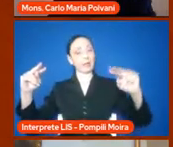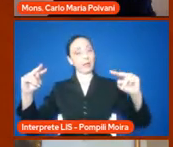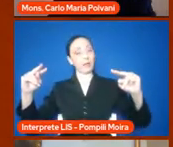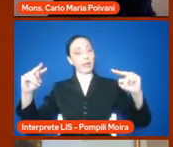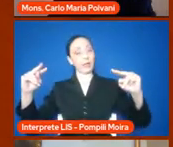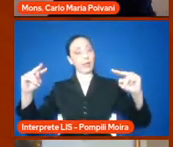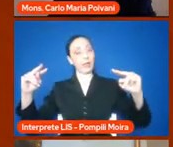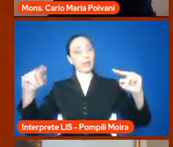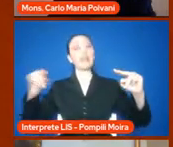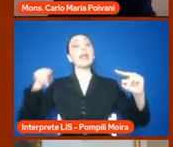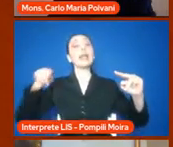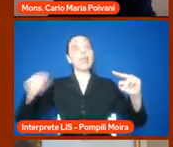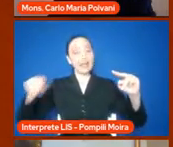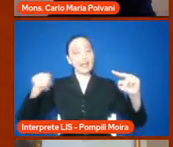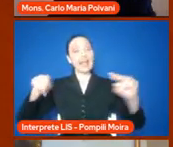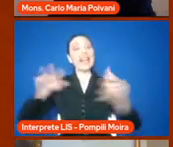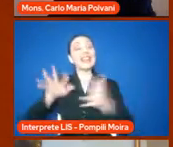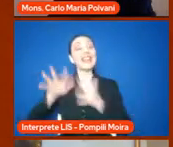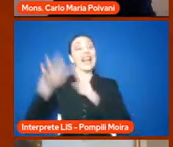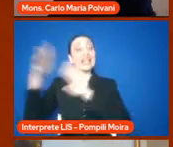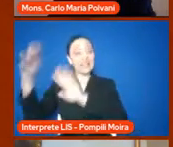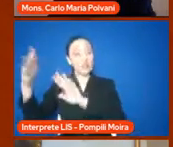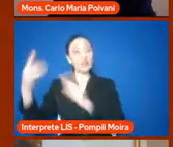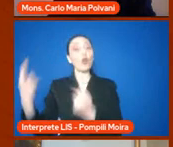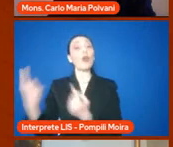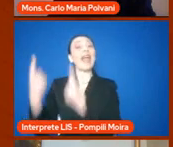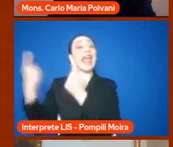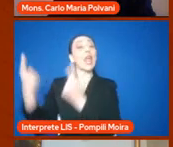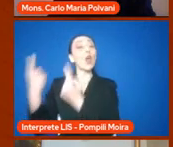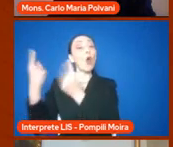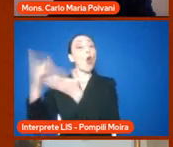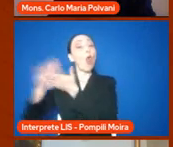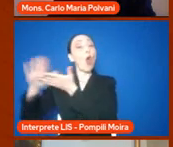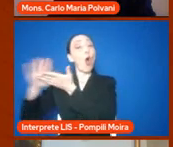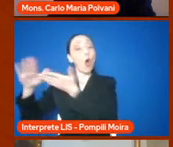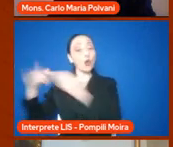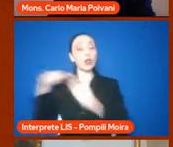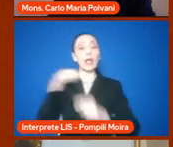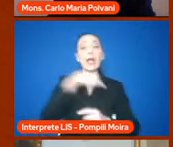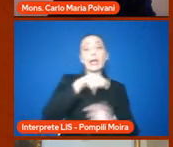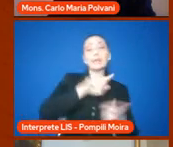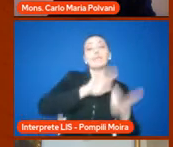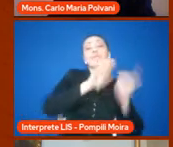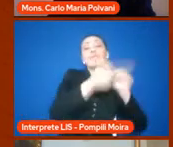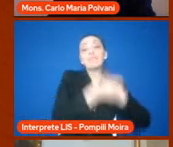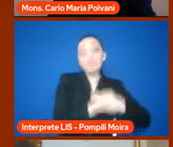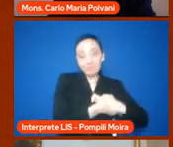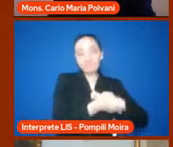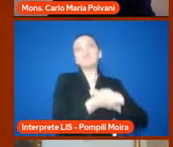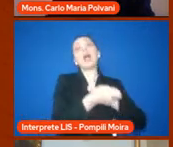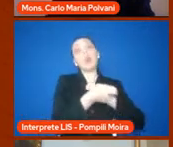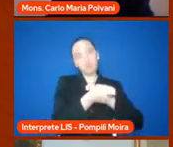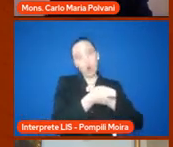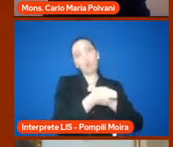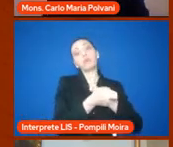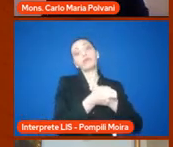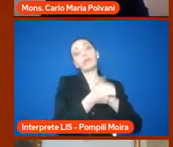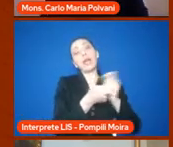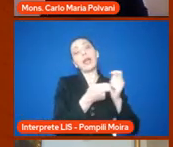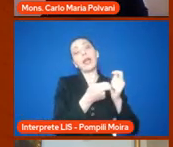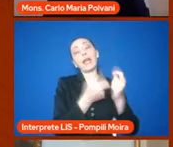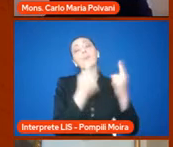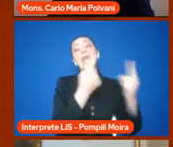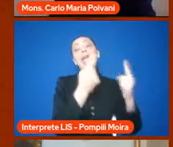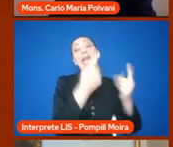della transizione ecologica da una parte, quella della conversione ecologica dall'altra, che solo insieme probabilmente